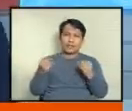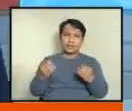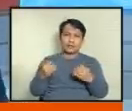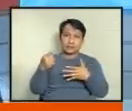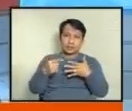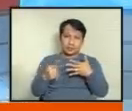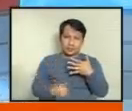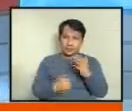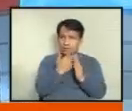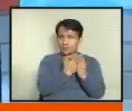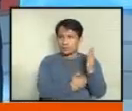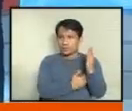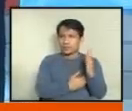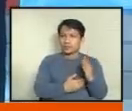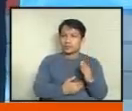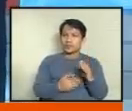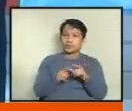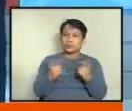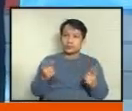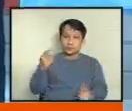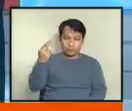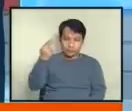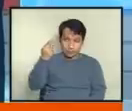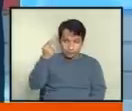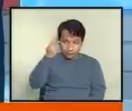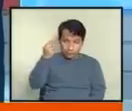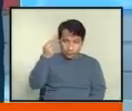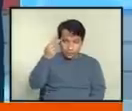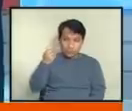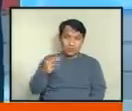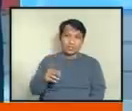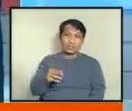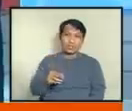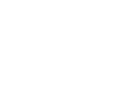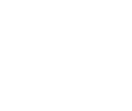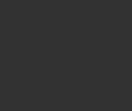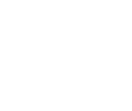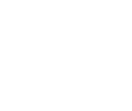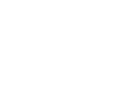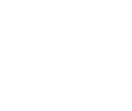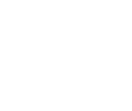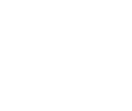pa pong mga detalye ito, mababasa ninyo sa libro ni Thomas Hargrove na The Mystery of Taal.